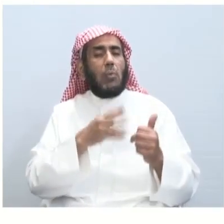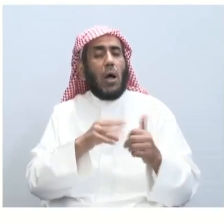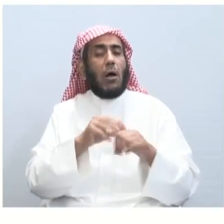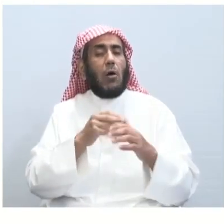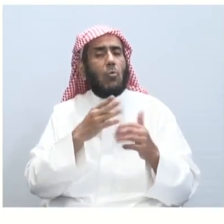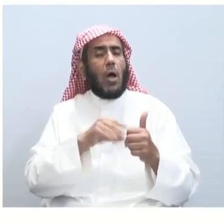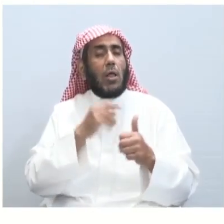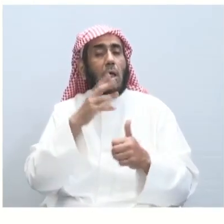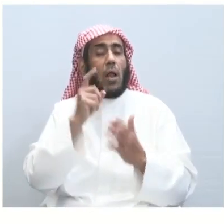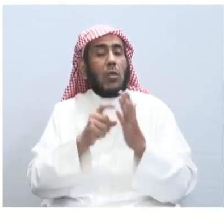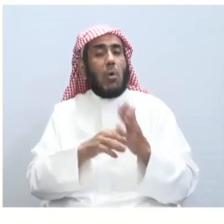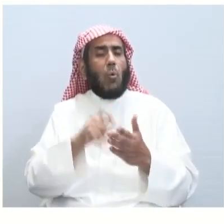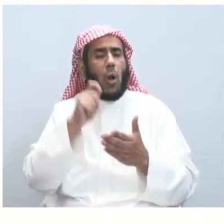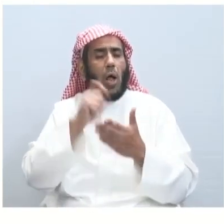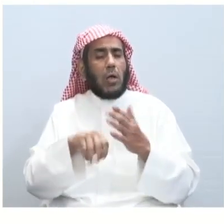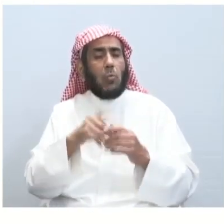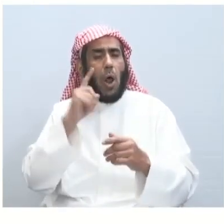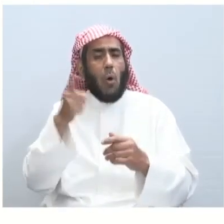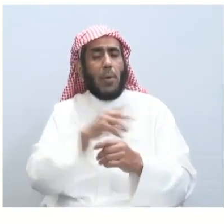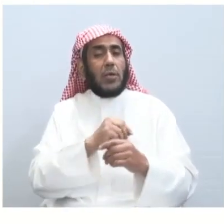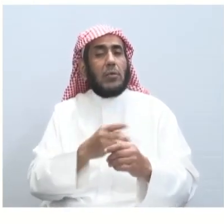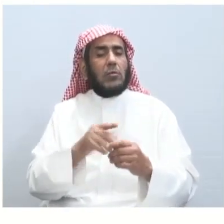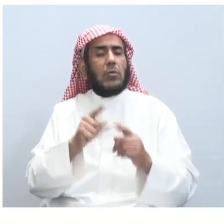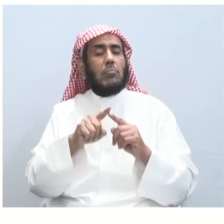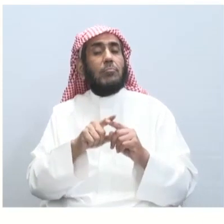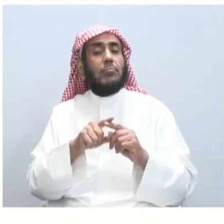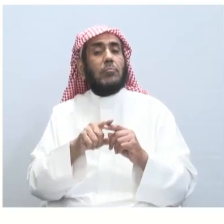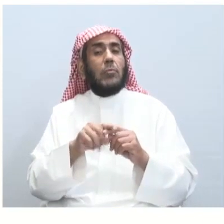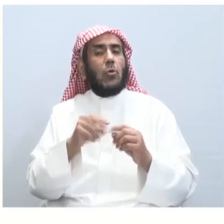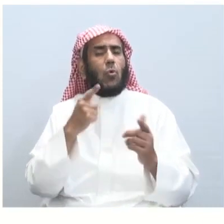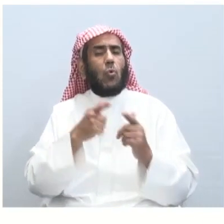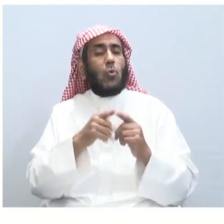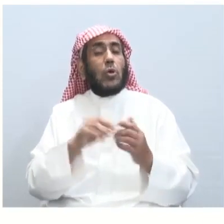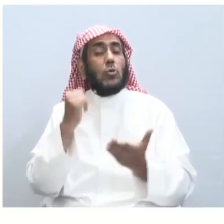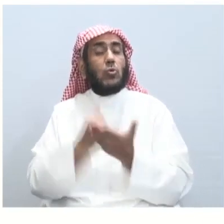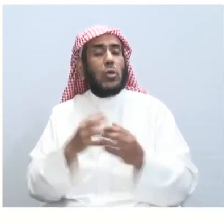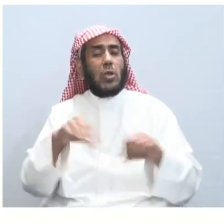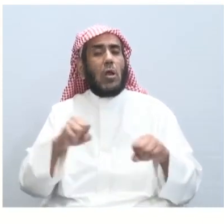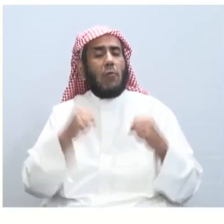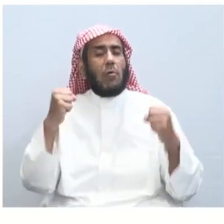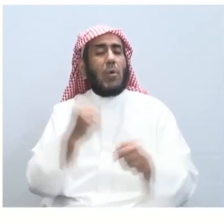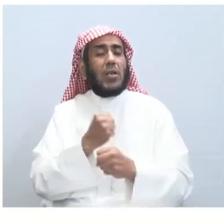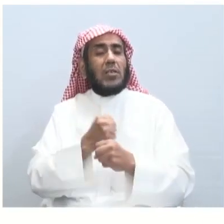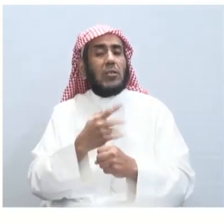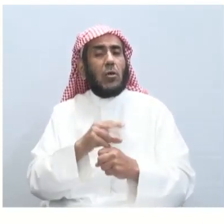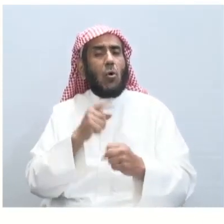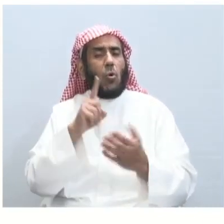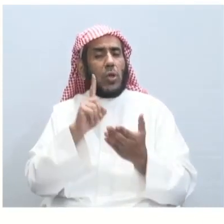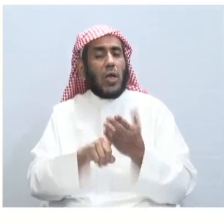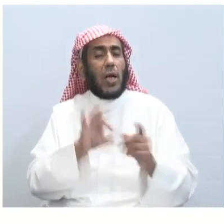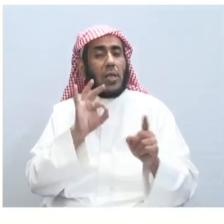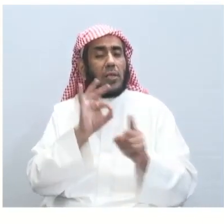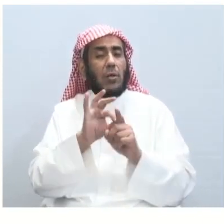الانظمه واللوائح والقرارات والاوامر تتمتع الدور تتمتع السلطه الاداريه في ممارسه نشاطها وتحقيق